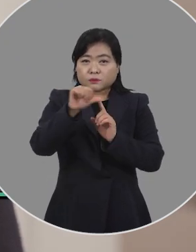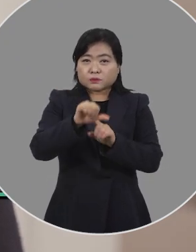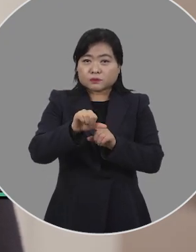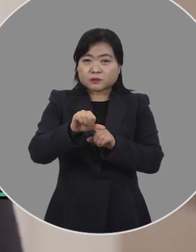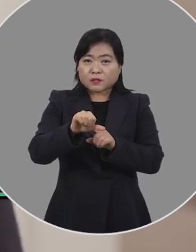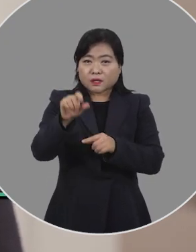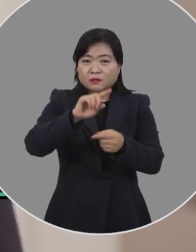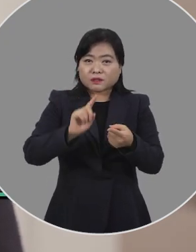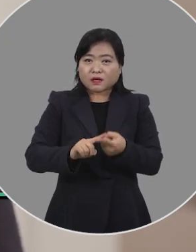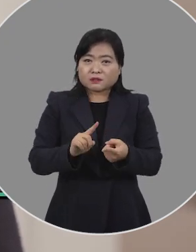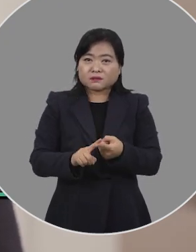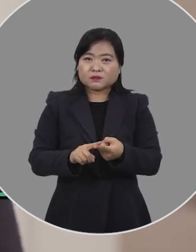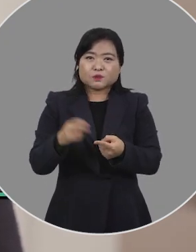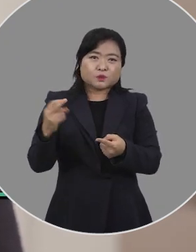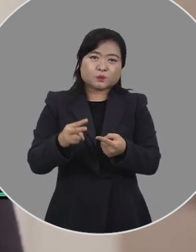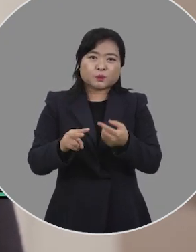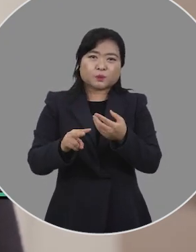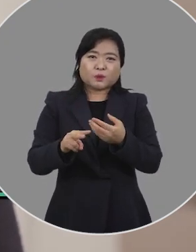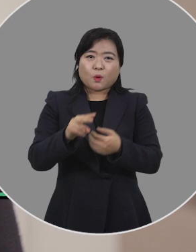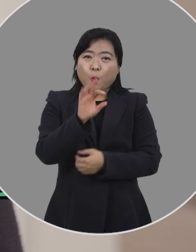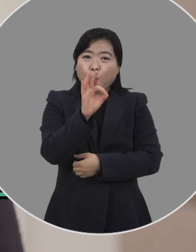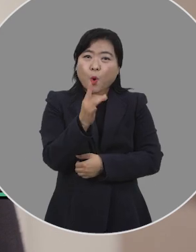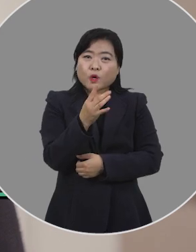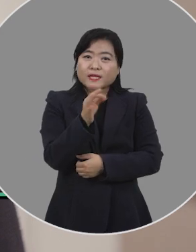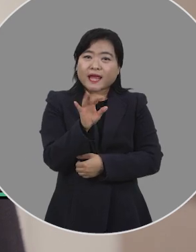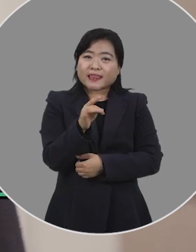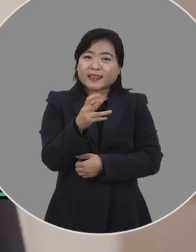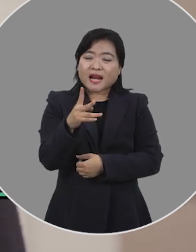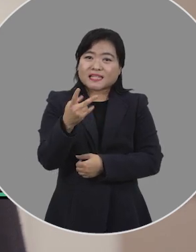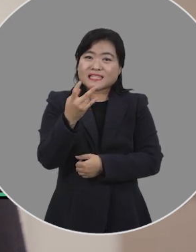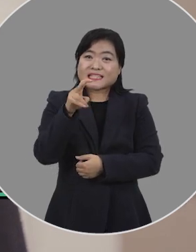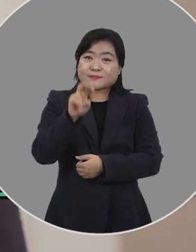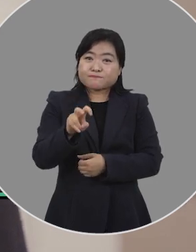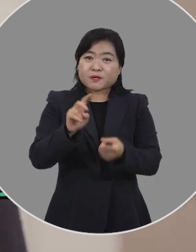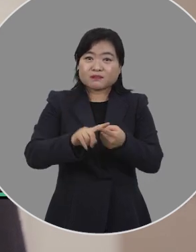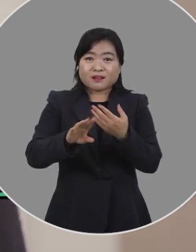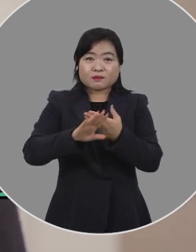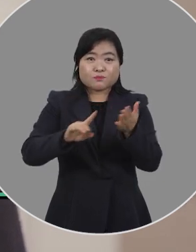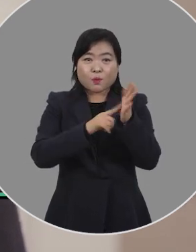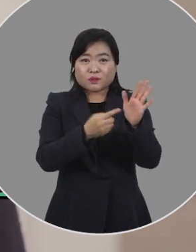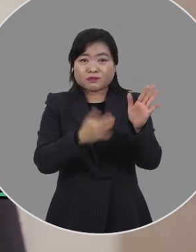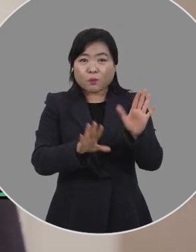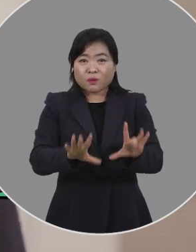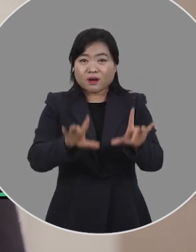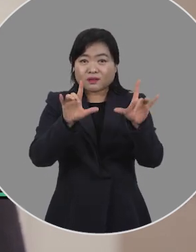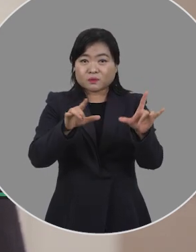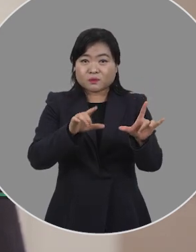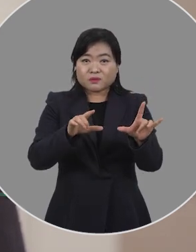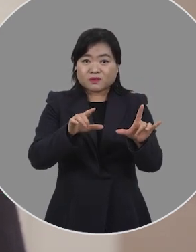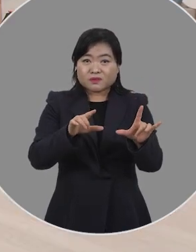또 다른 그 혐오 표현이라고 볼 수가 있을까요? 오늘날에도 작동되고 있다고 보시는 거죠.